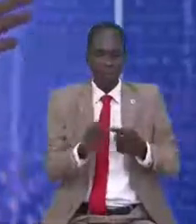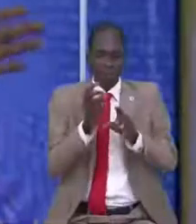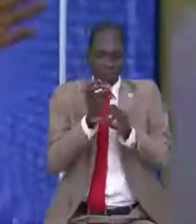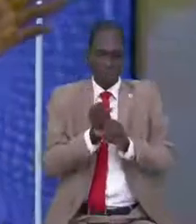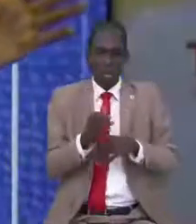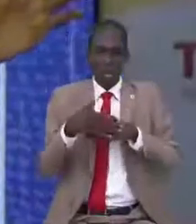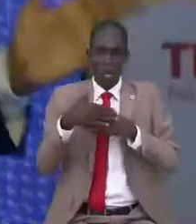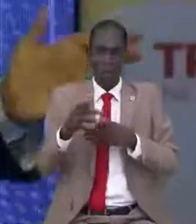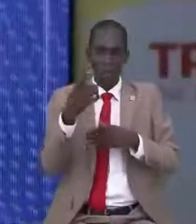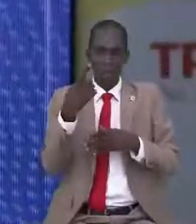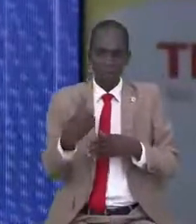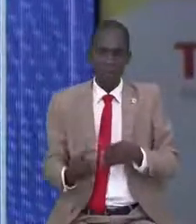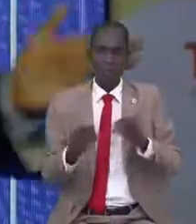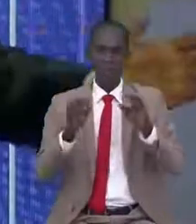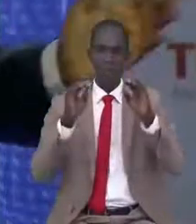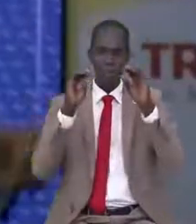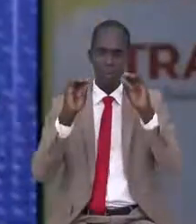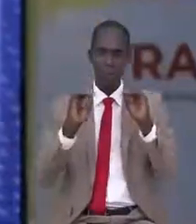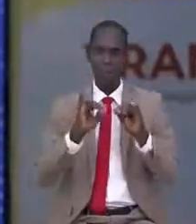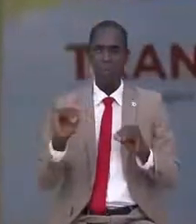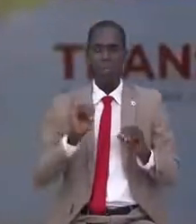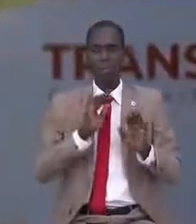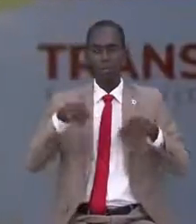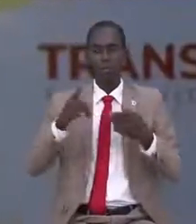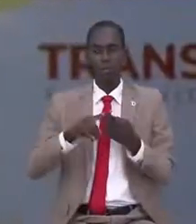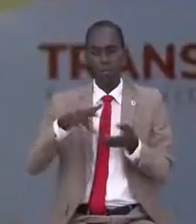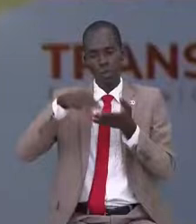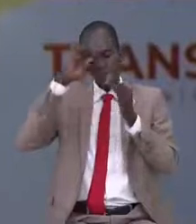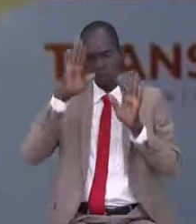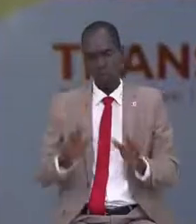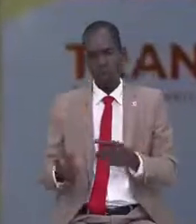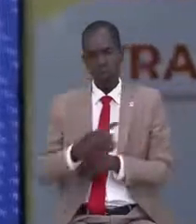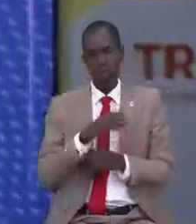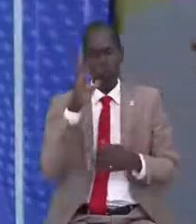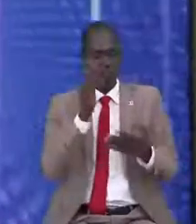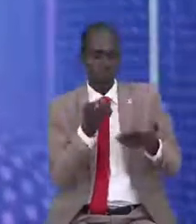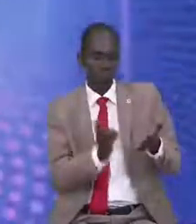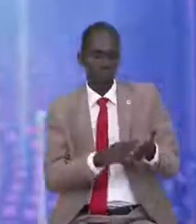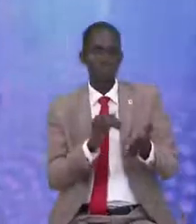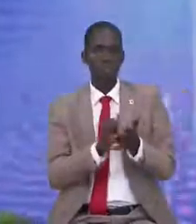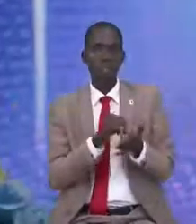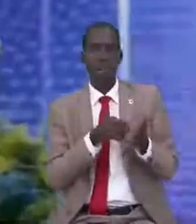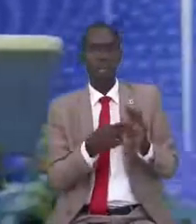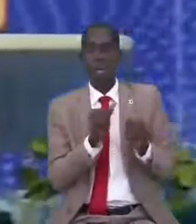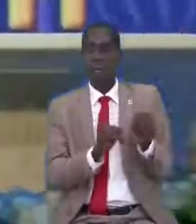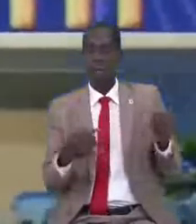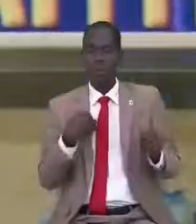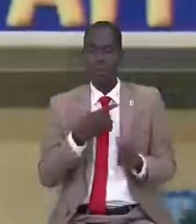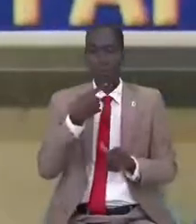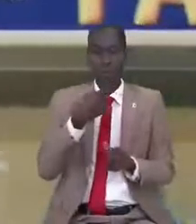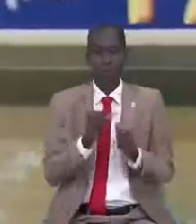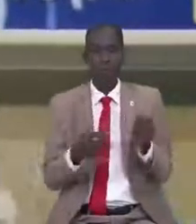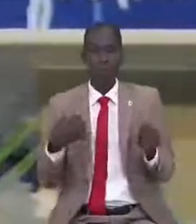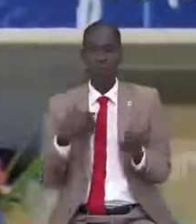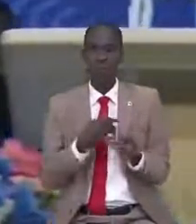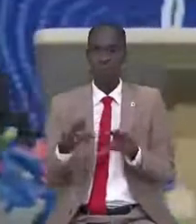Qu'est-ce que je voudrais? Oui. Qu'est-ce que je voudrais réaliser après